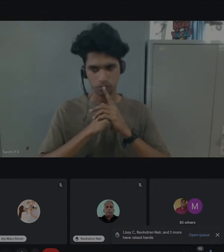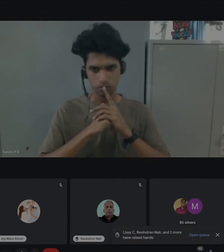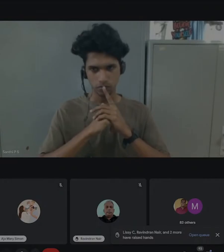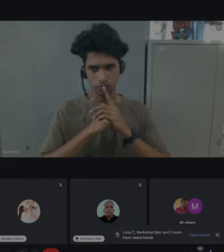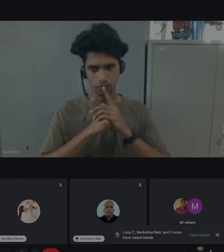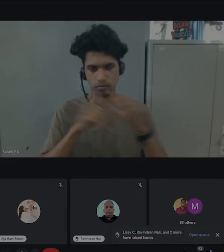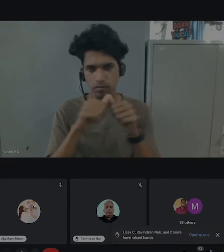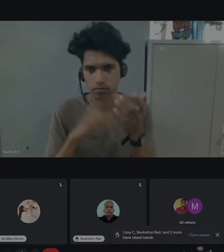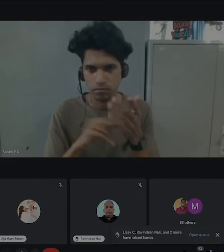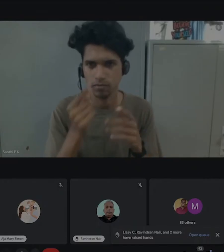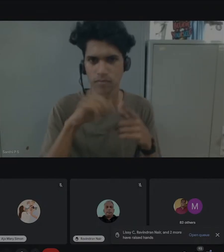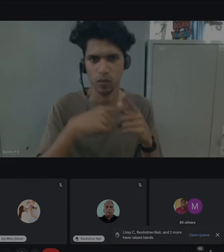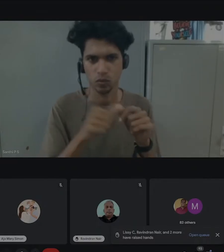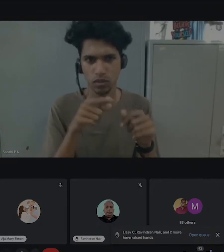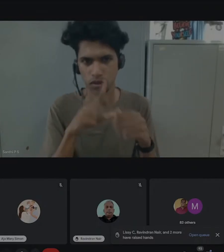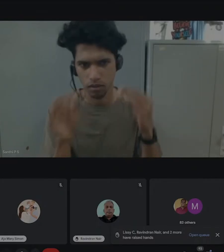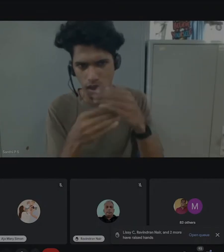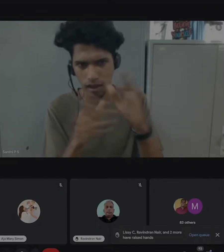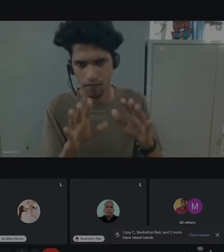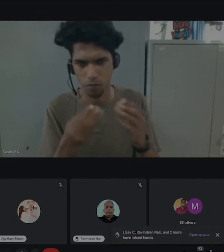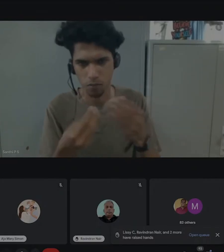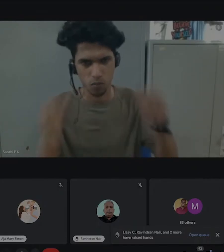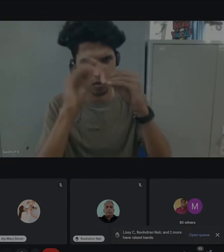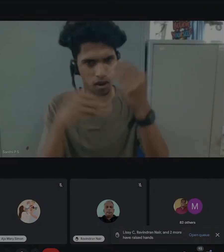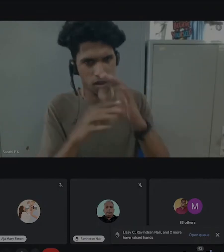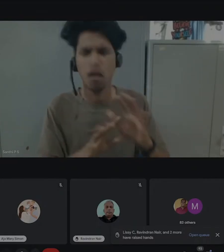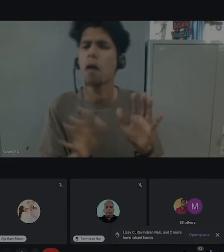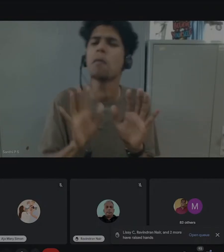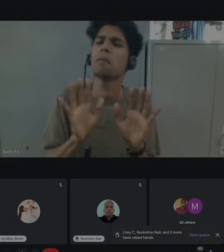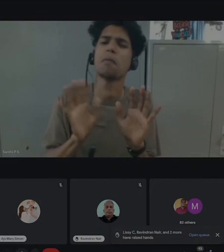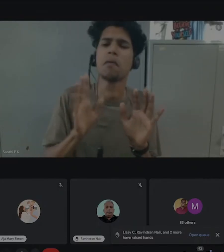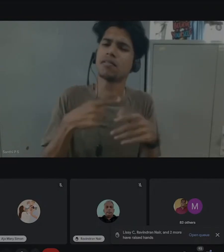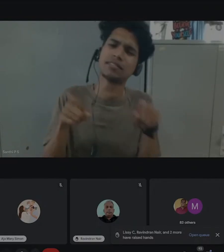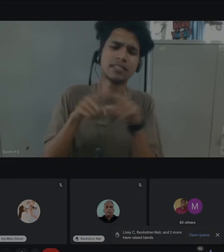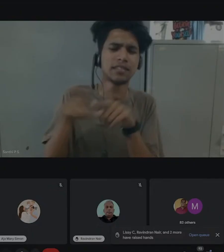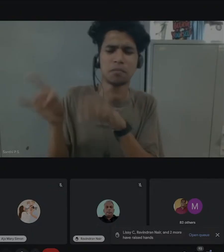അഞ്ജു മാം എന്തെങ്കിലും? ഇല്ല, സെയിം തന്നെയാണ് എനിക്കും പറയാനുള്ളത്. ഒന്നും നമ്മുടെ ഏജ്